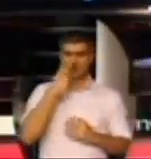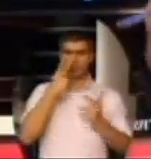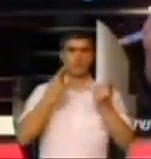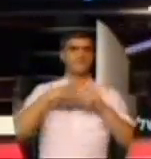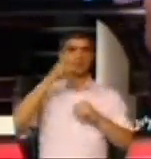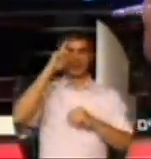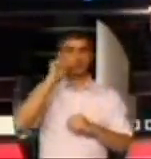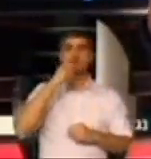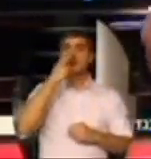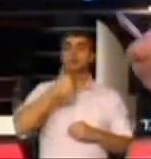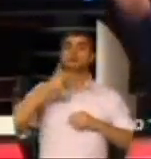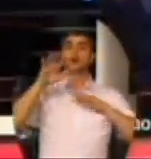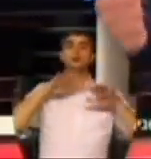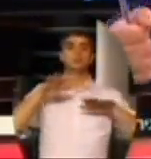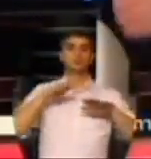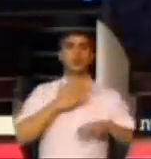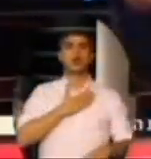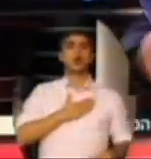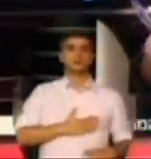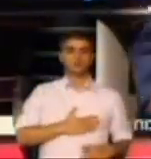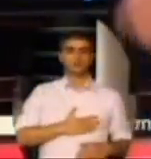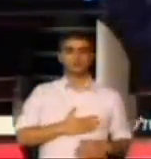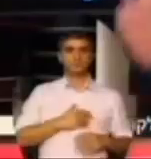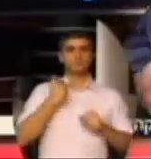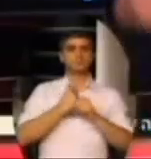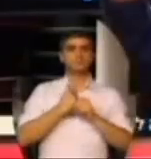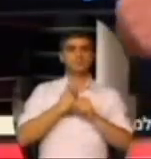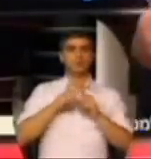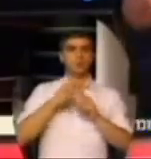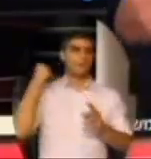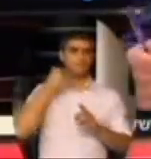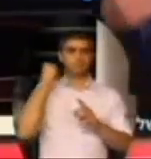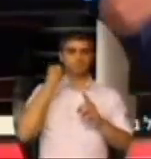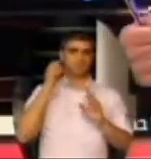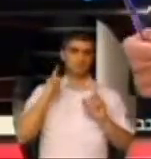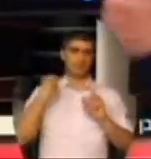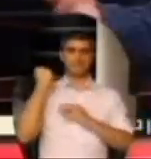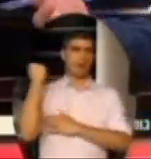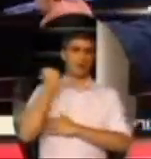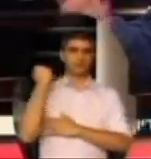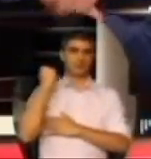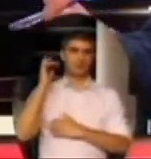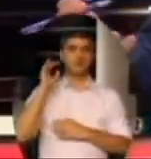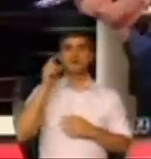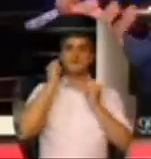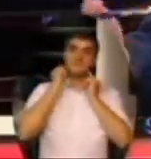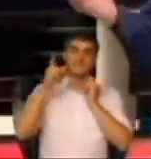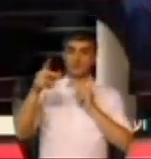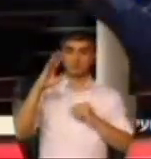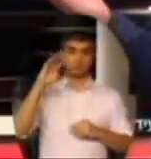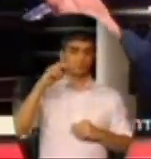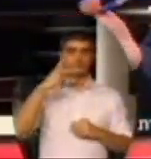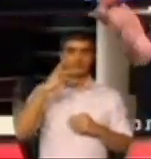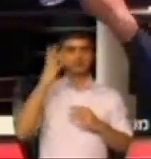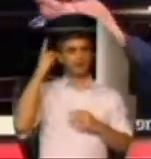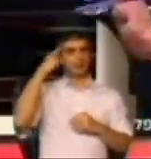בוועידת הליכוד אבל ראינו שראש הממשלה רוצה להנחיית מה שנקרא נוקאוט כמו פעם שעברה שבסופו של דבר גלין הוא הצליח לצמצם את